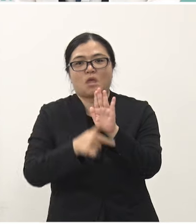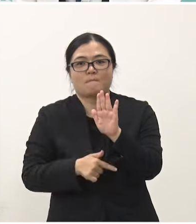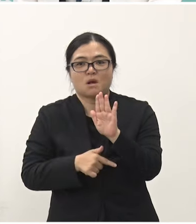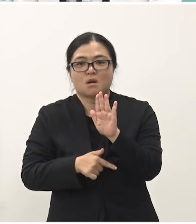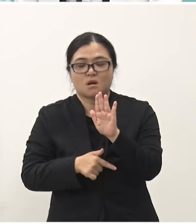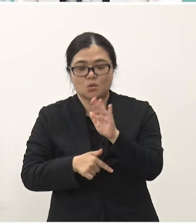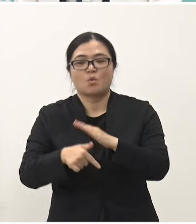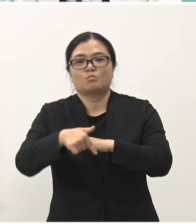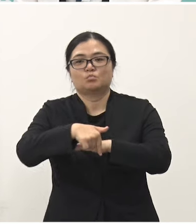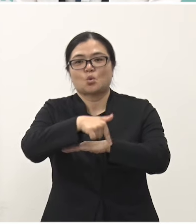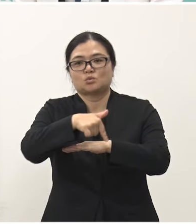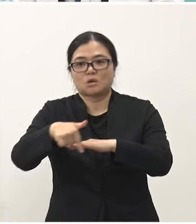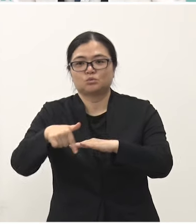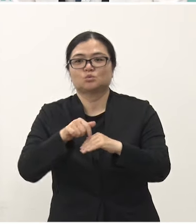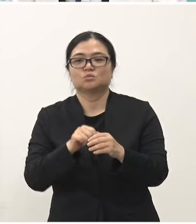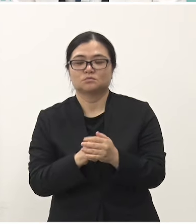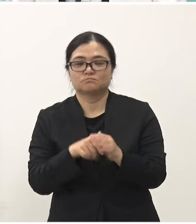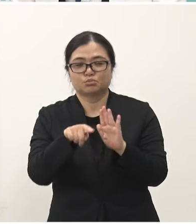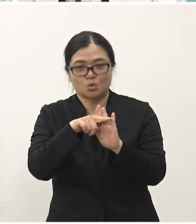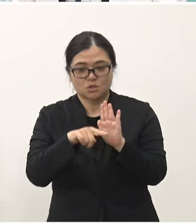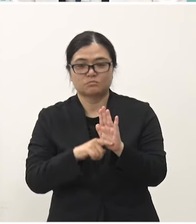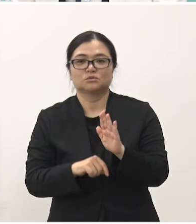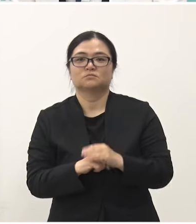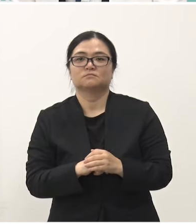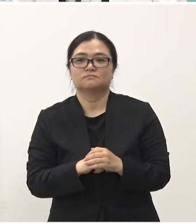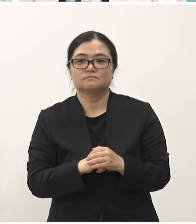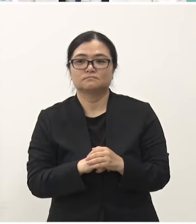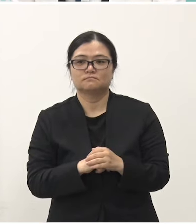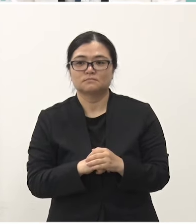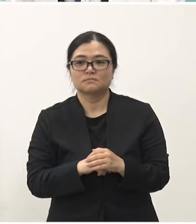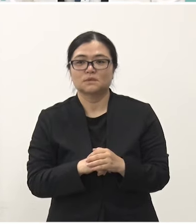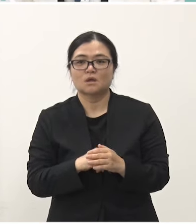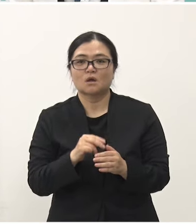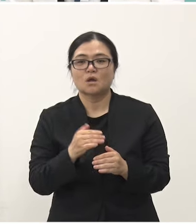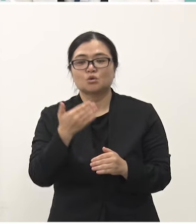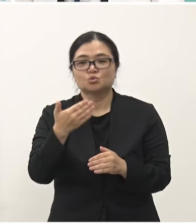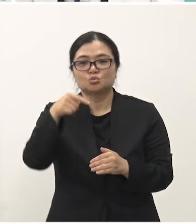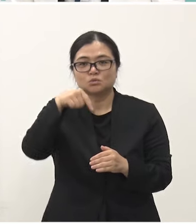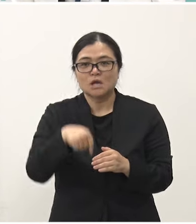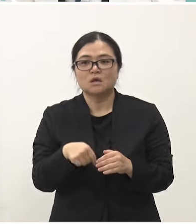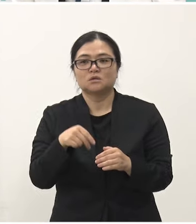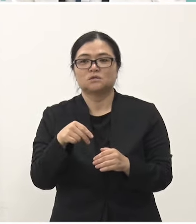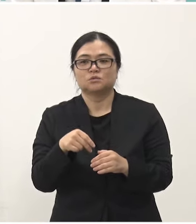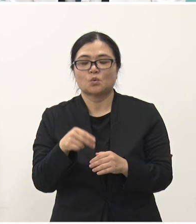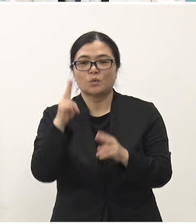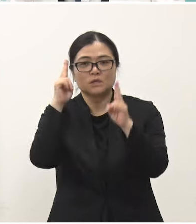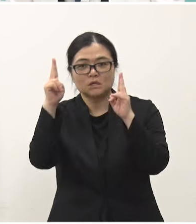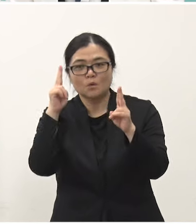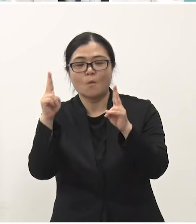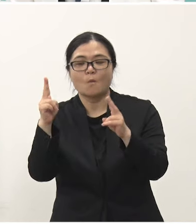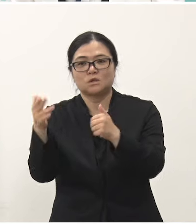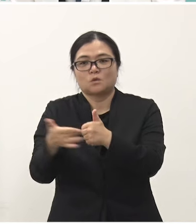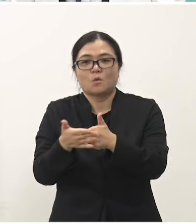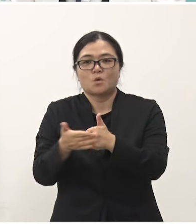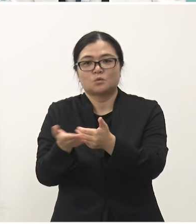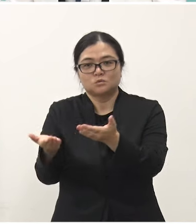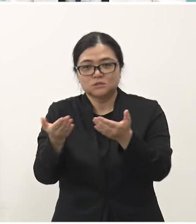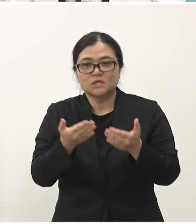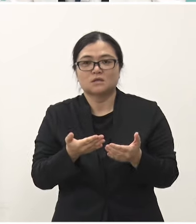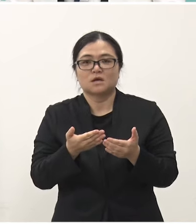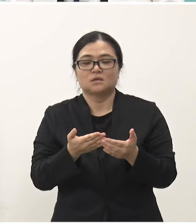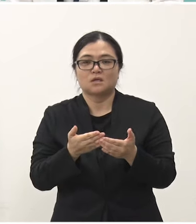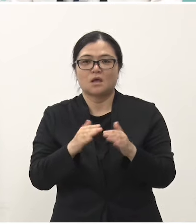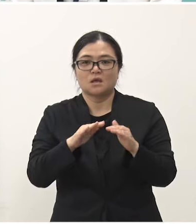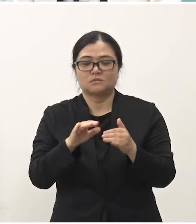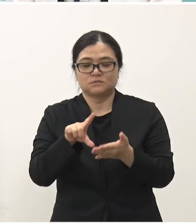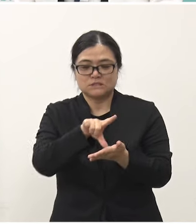で区内企業など地域の協力を得て実施することで児童の興味関心を広げるとともに